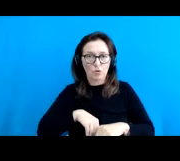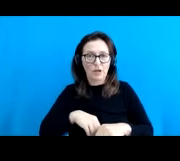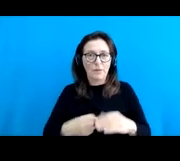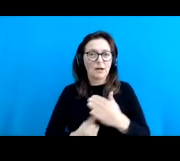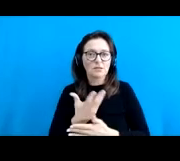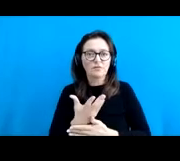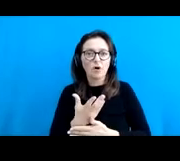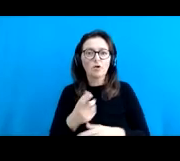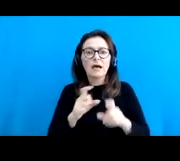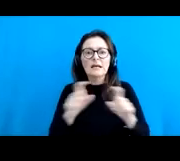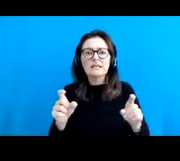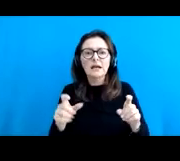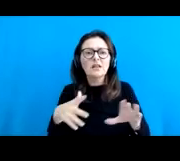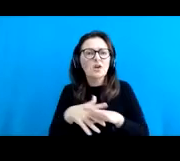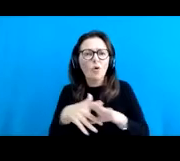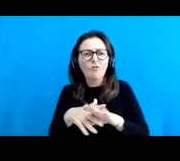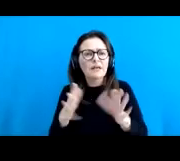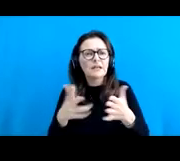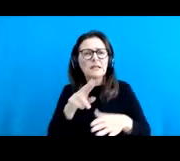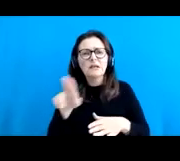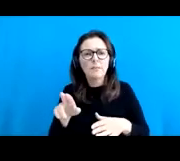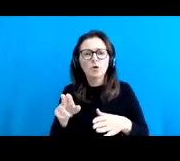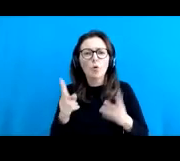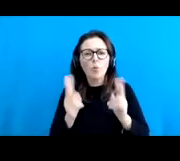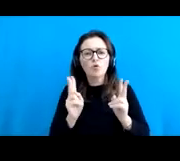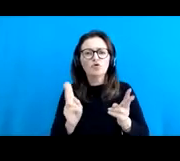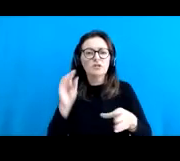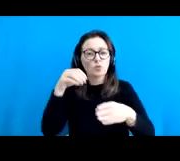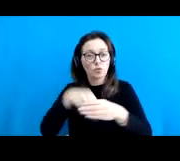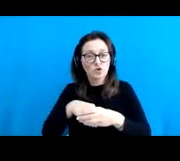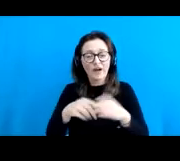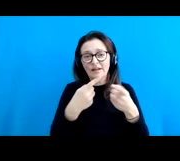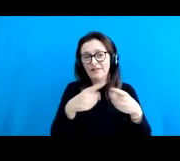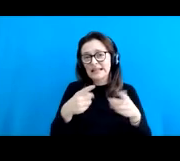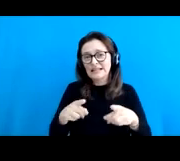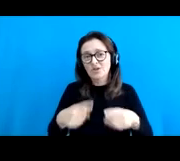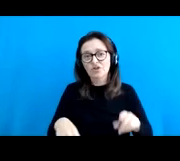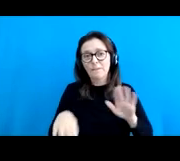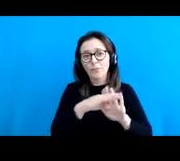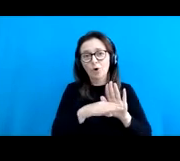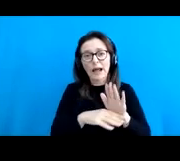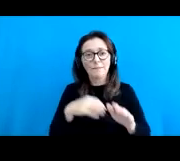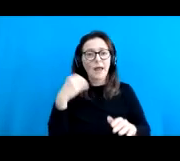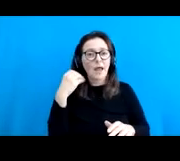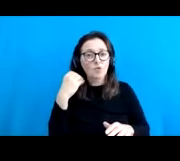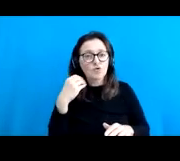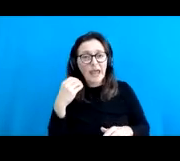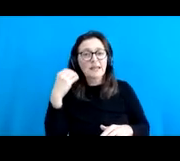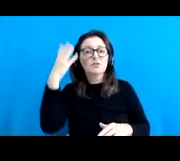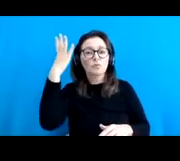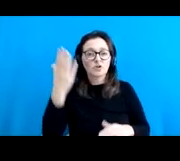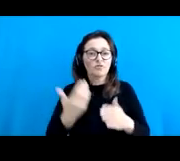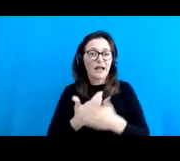drugih ovir praktično nimajo možnosti vključevanja v različne programe učenja in izobraževanja za odrasle.